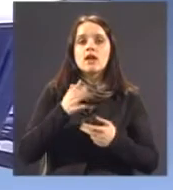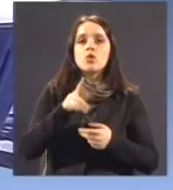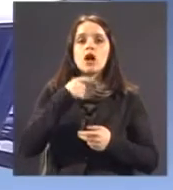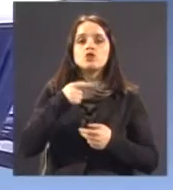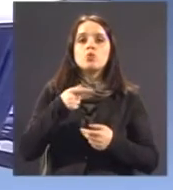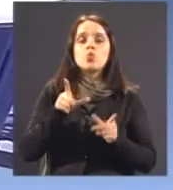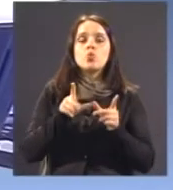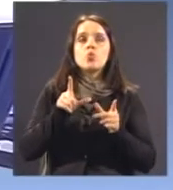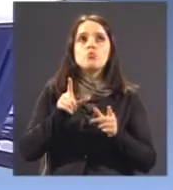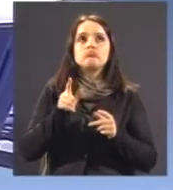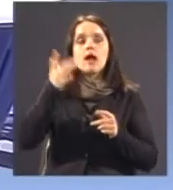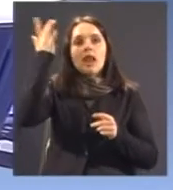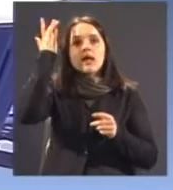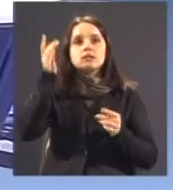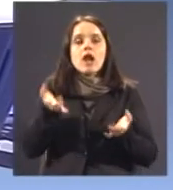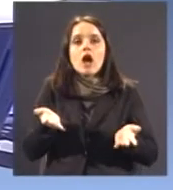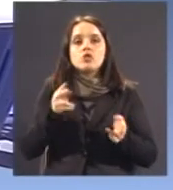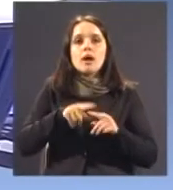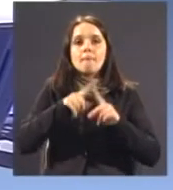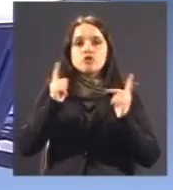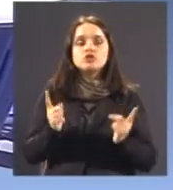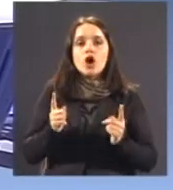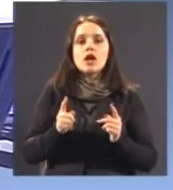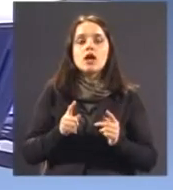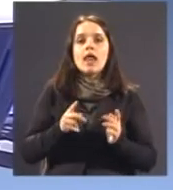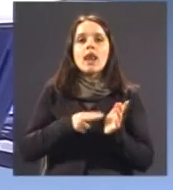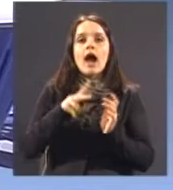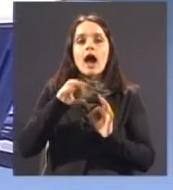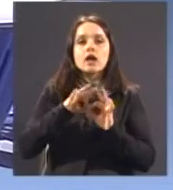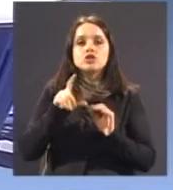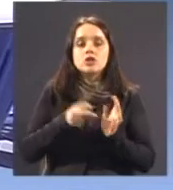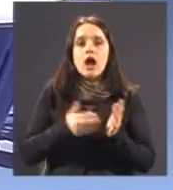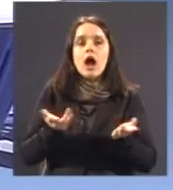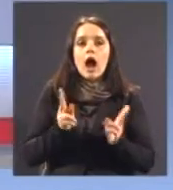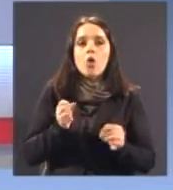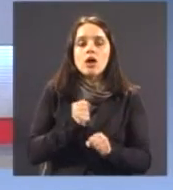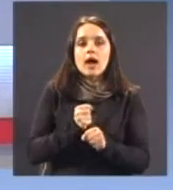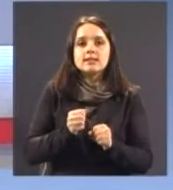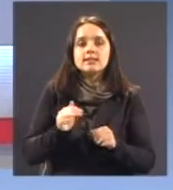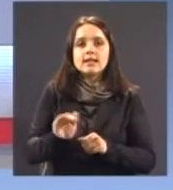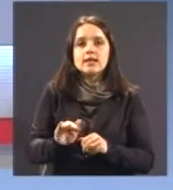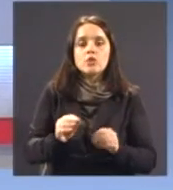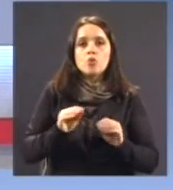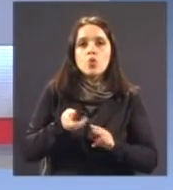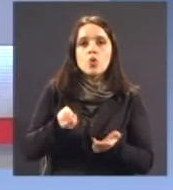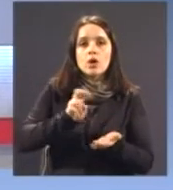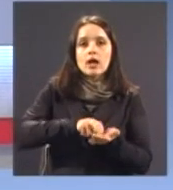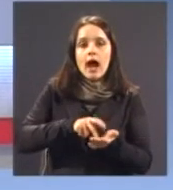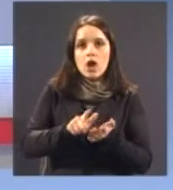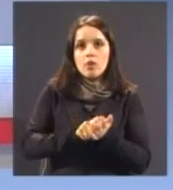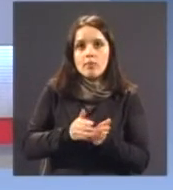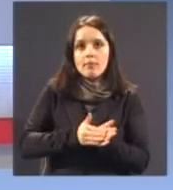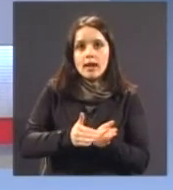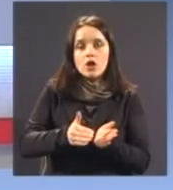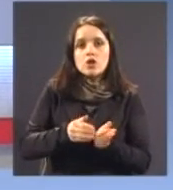neznanju, da postoje metode i načini kako raditi s djetetom u tom nekom ranom periodu. Mi smo se nekako stalno usmjeravali i